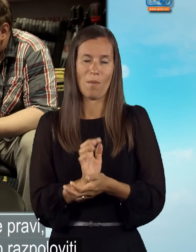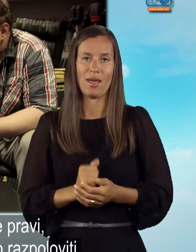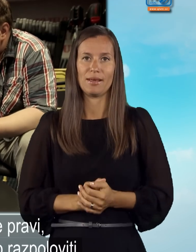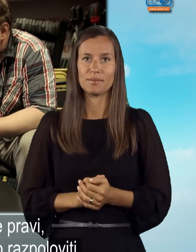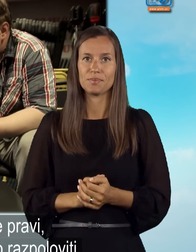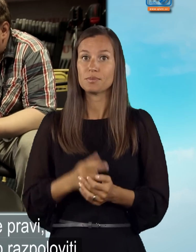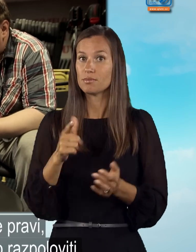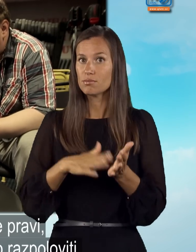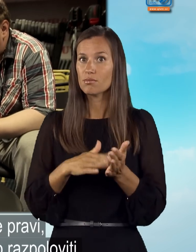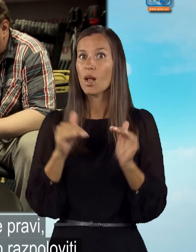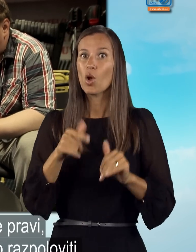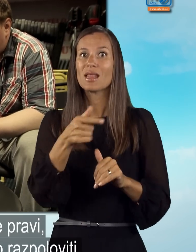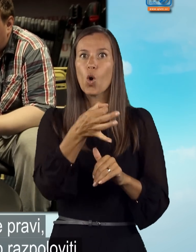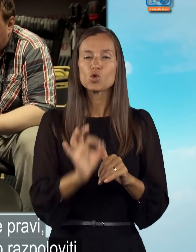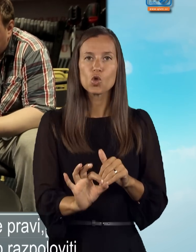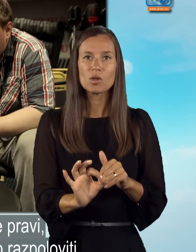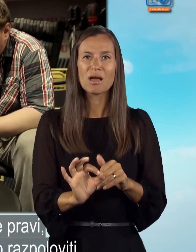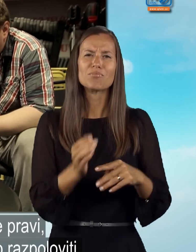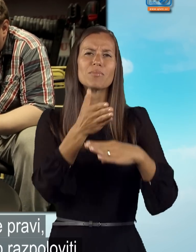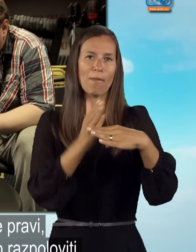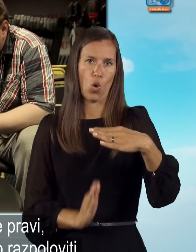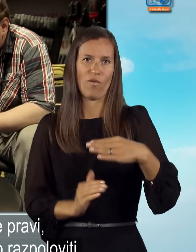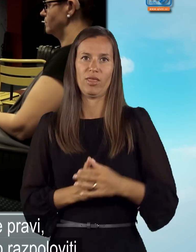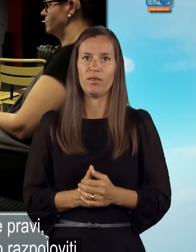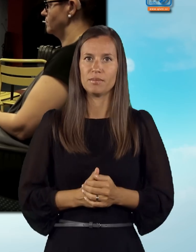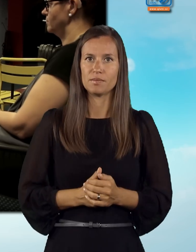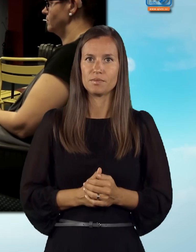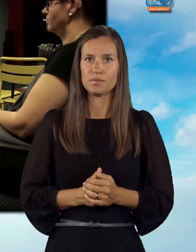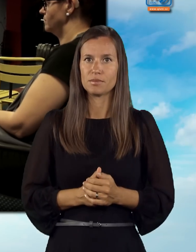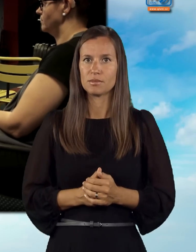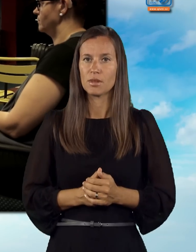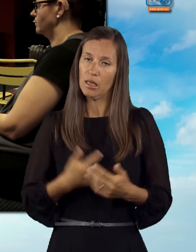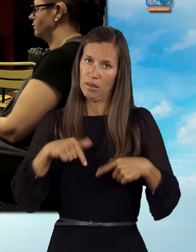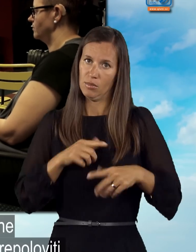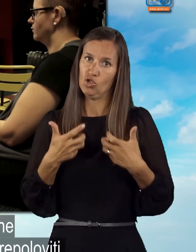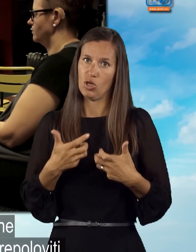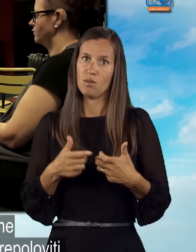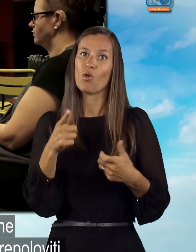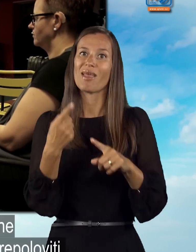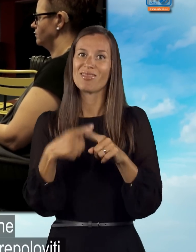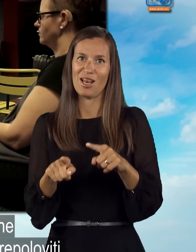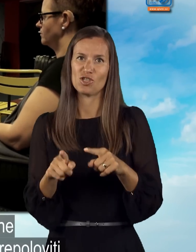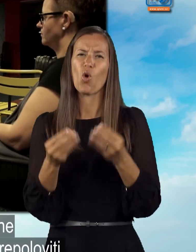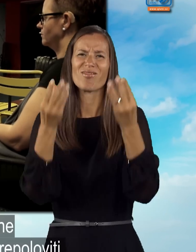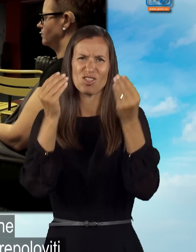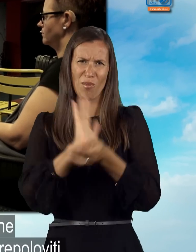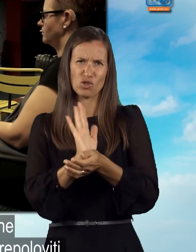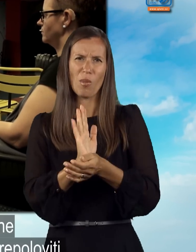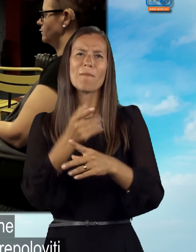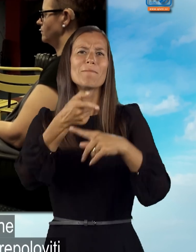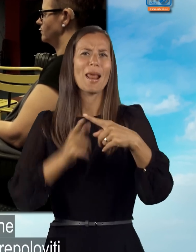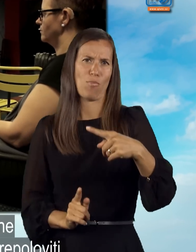maščobe. Se pravi, bi morali ta odstotek ravno razpoloviti. Bomo želeli ta delež odvečne